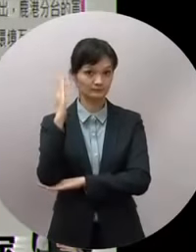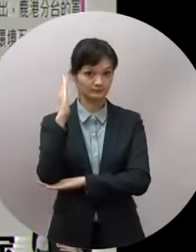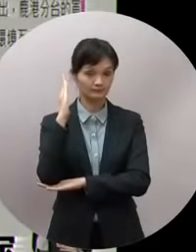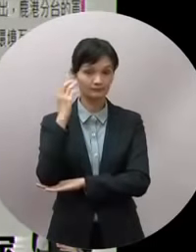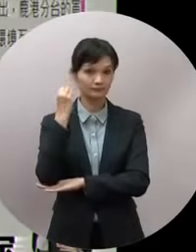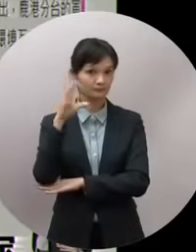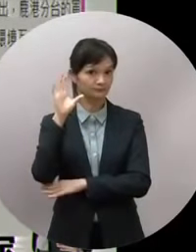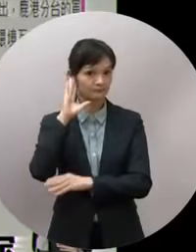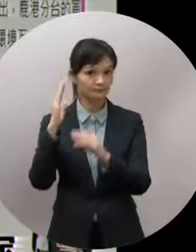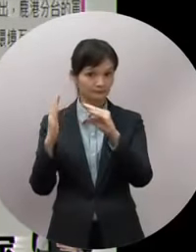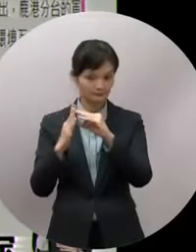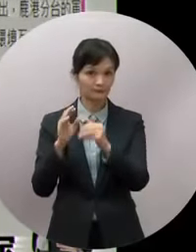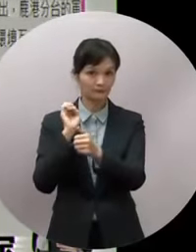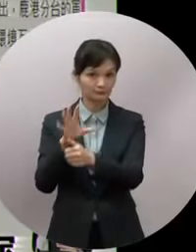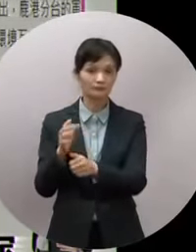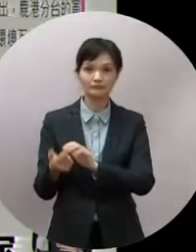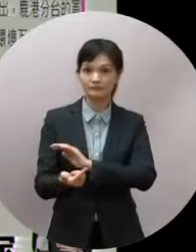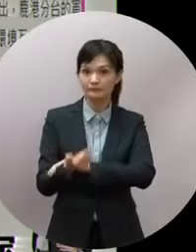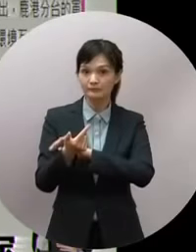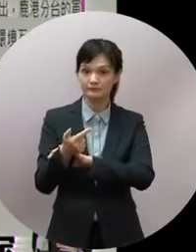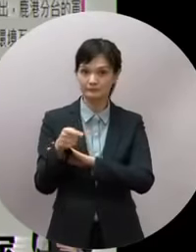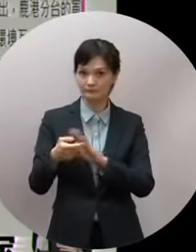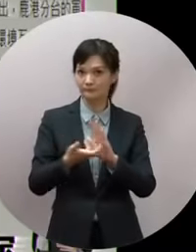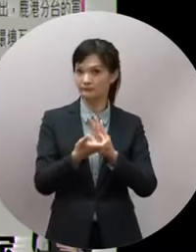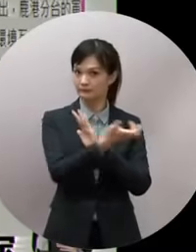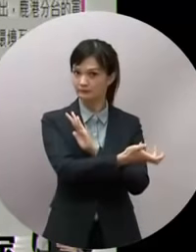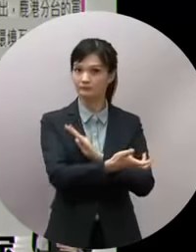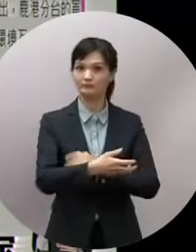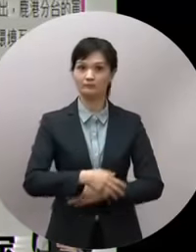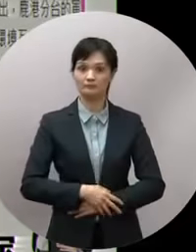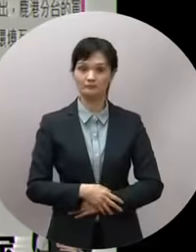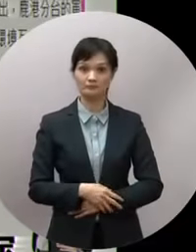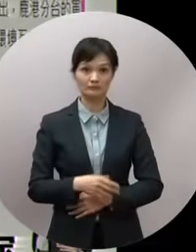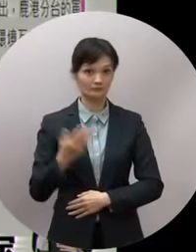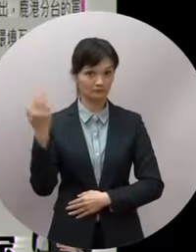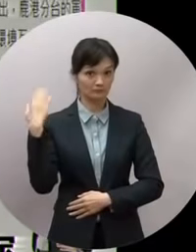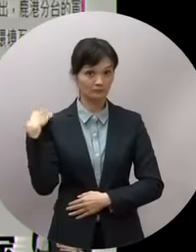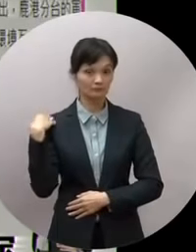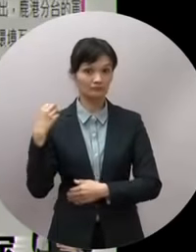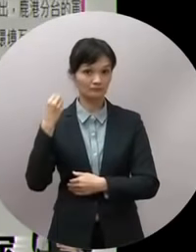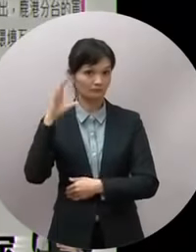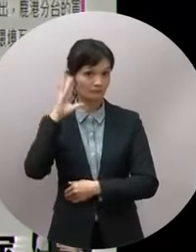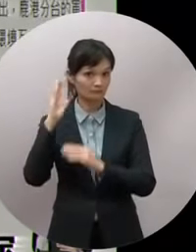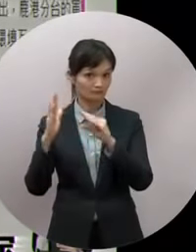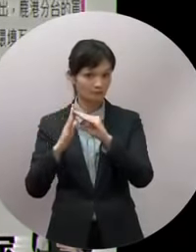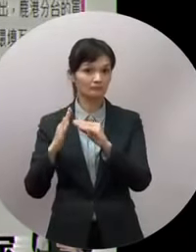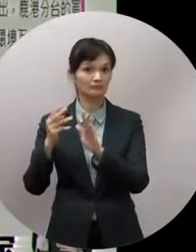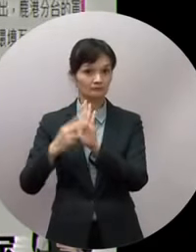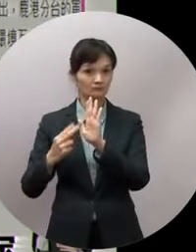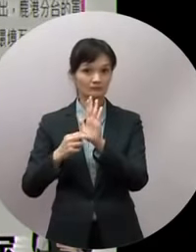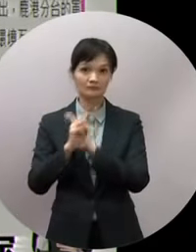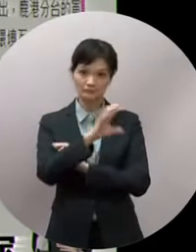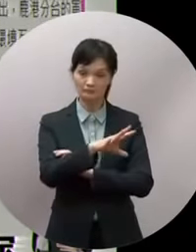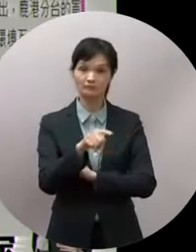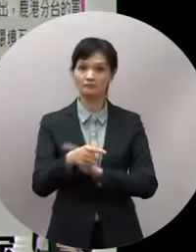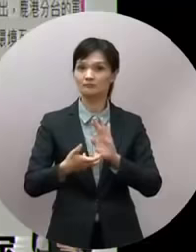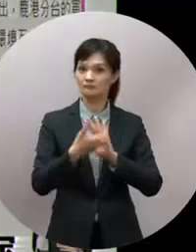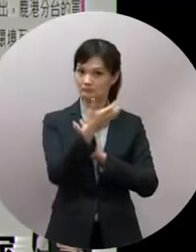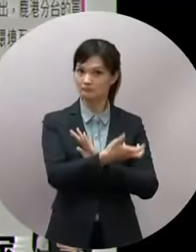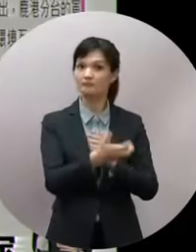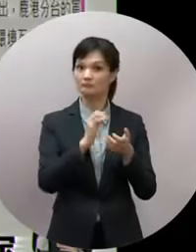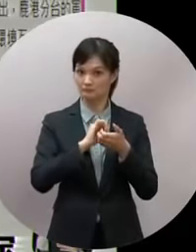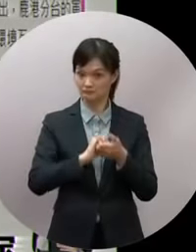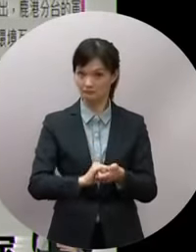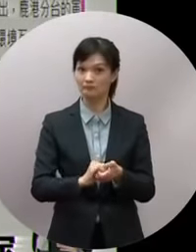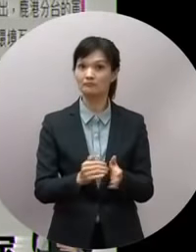的时程，积极的来实行。当时的新闻局有说明哈，迁台既然已经是既定的政策，